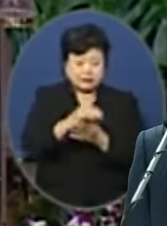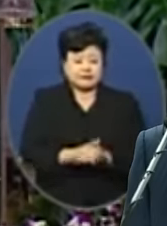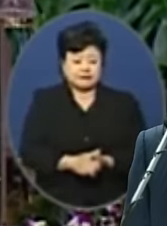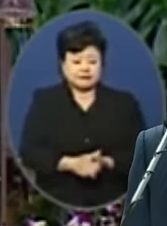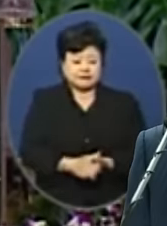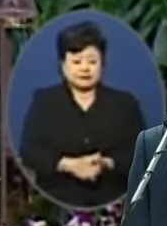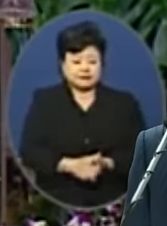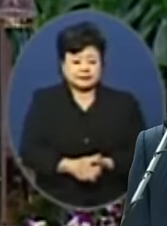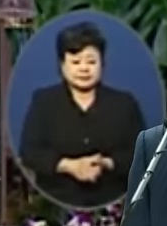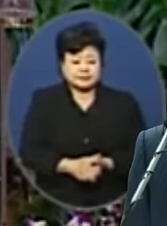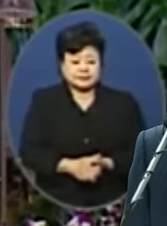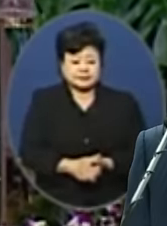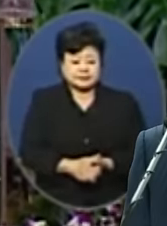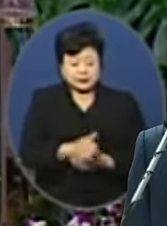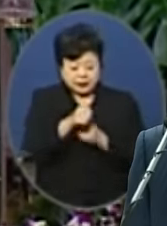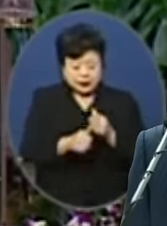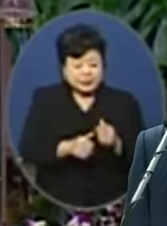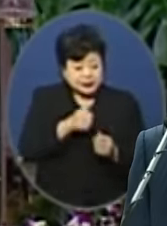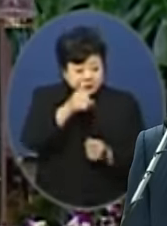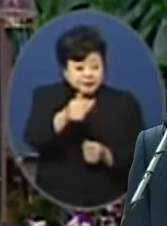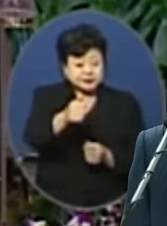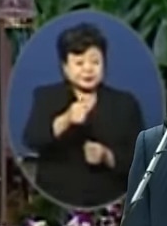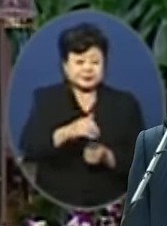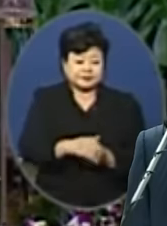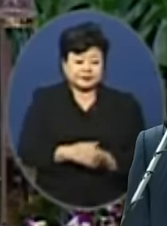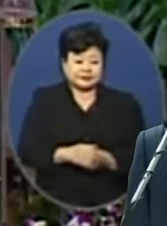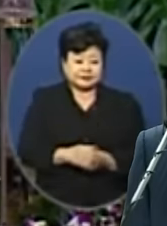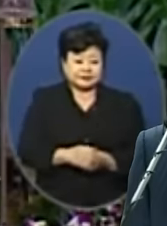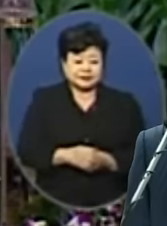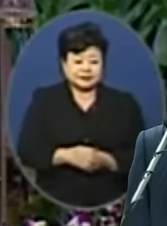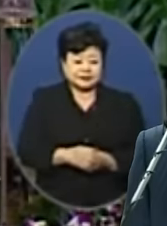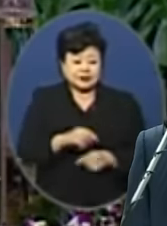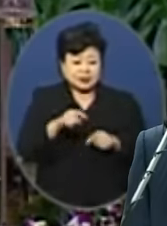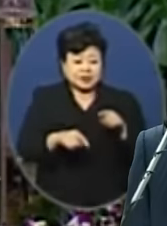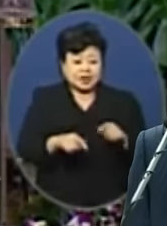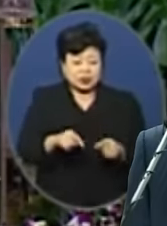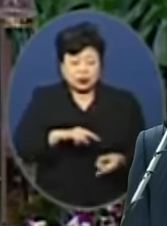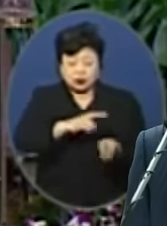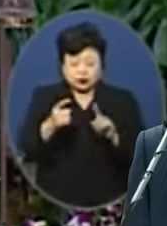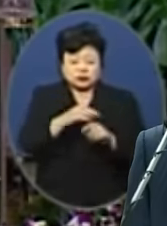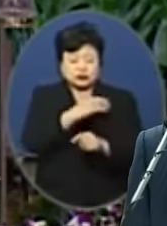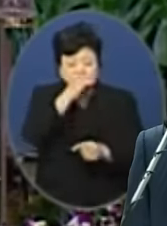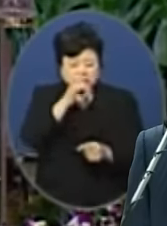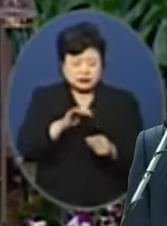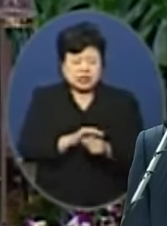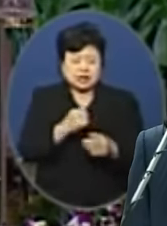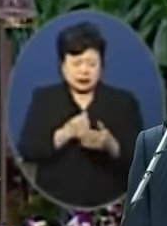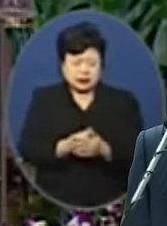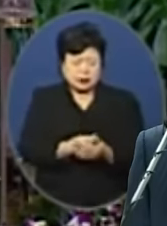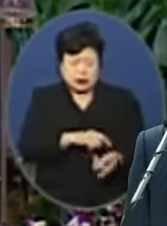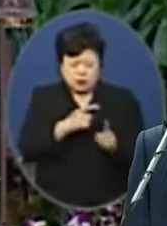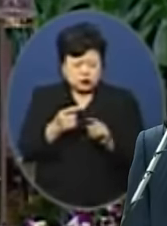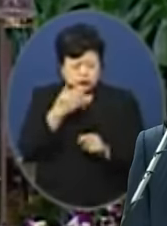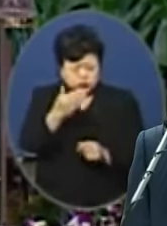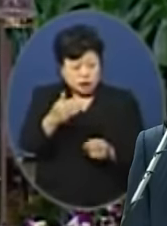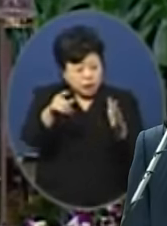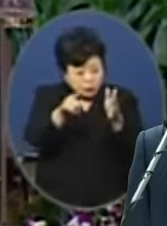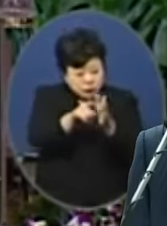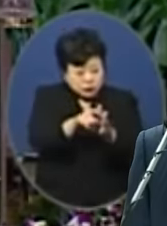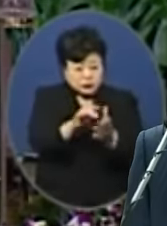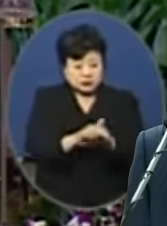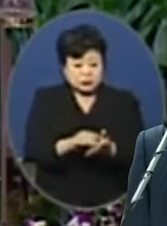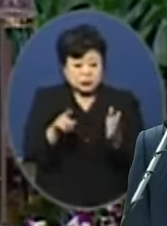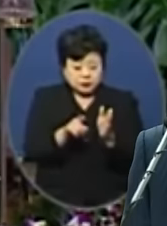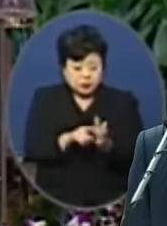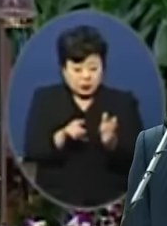점점 생겨났었습니다. 하나님, 다리를 고칠 능력이 있을 뿐이라 나를 사랑하기 때문에 고쳐준다고 믿었으니까